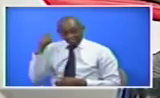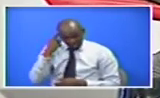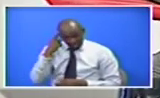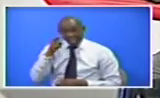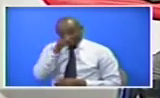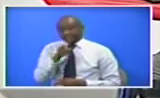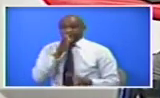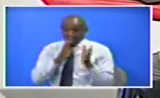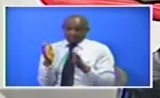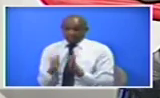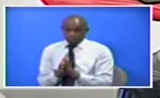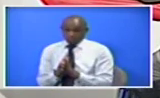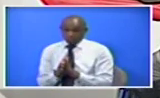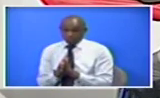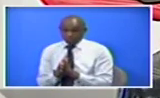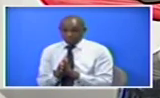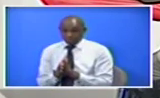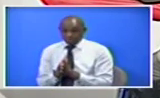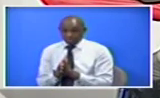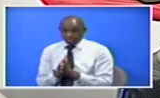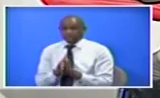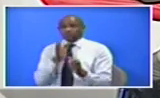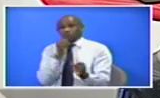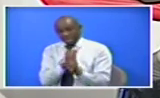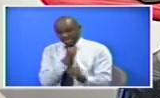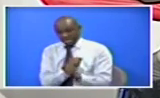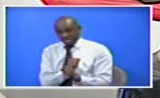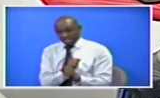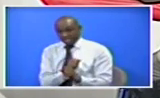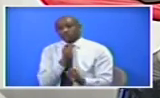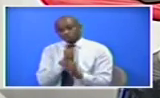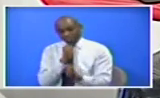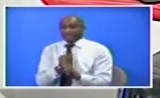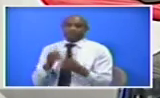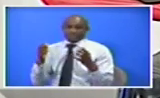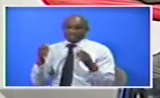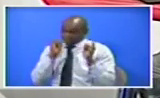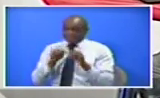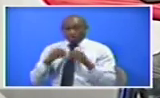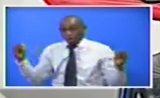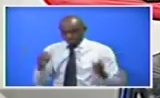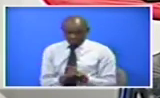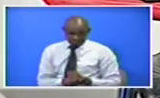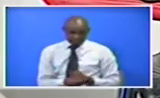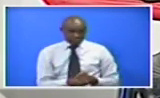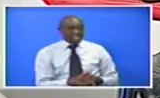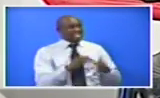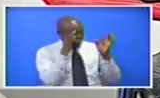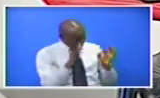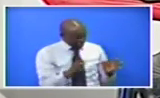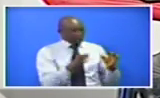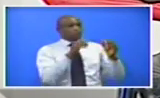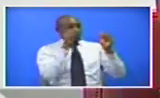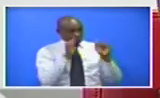ni mpango wa kuhalalisha na kufanya iwe kitu ambacho kinaweza dumu. Na iwapo tutaenda